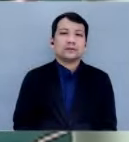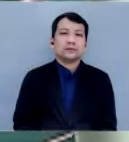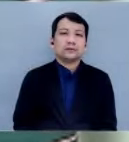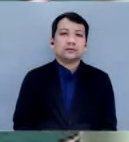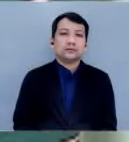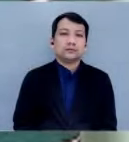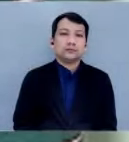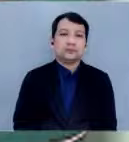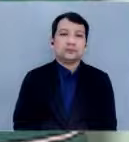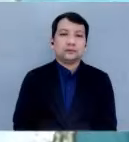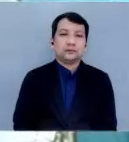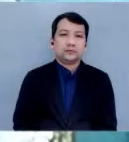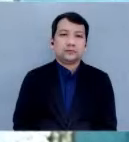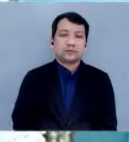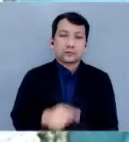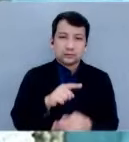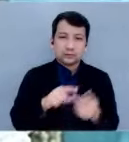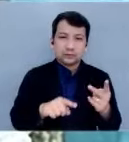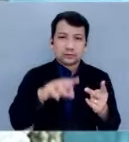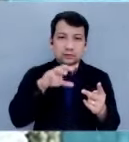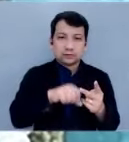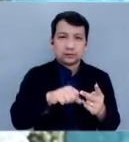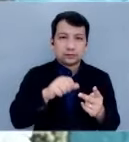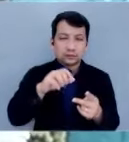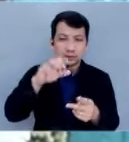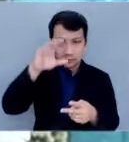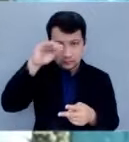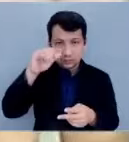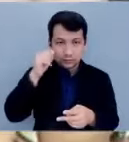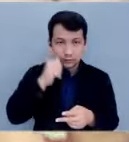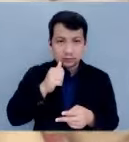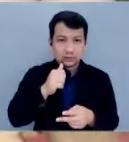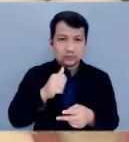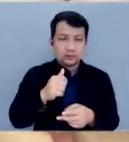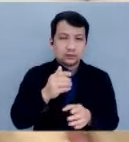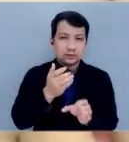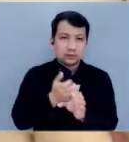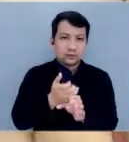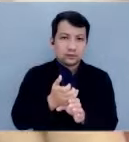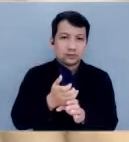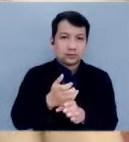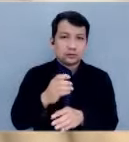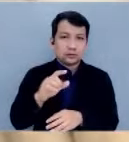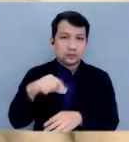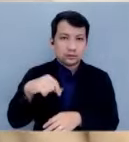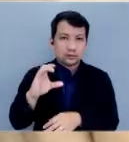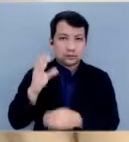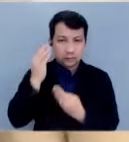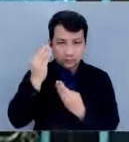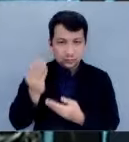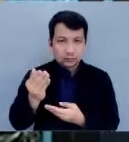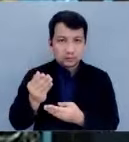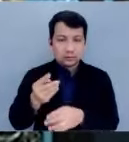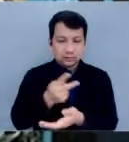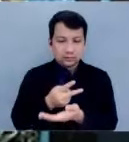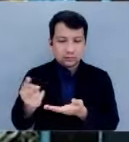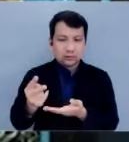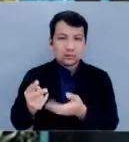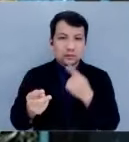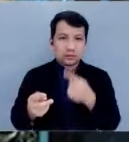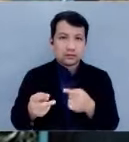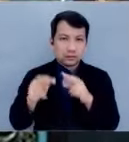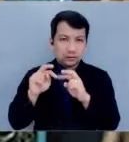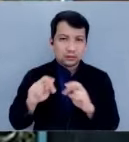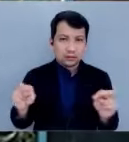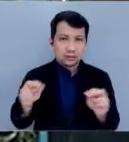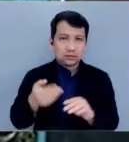Arestado ang magkapatid na lalaki at babae na ito sa by-bust operation sa Barangay Batasan Hills sa Quezon City. Dalawang linggo silang isinailalim sa surveillance bago ikinasa